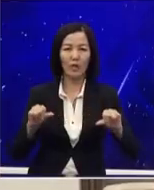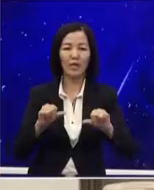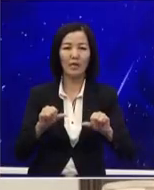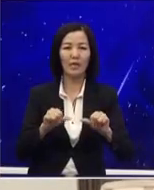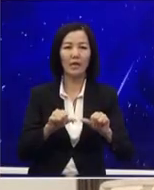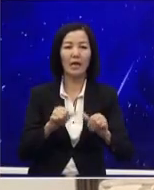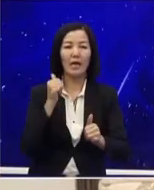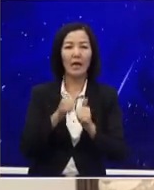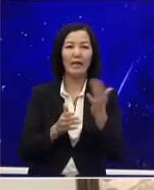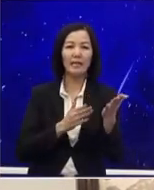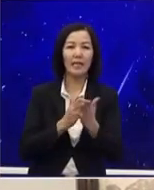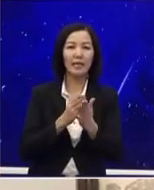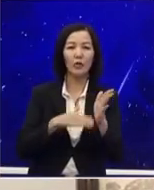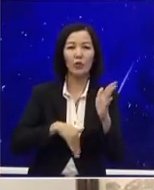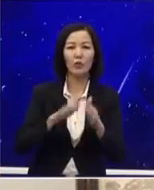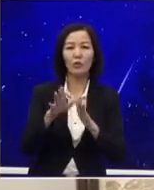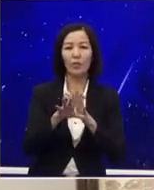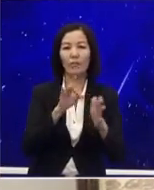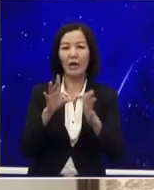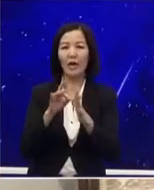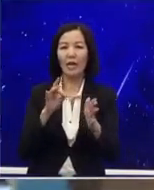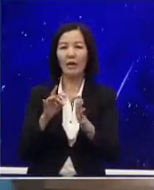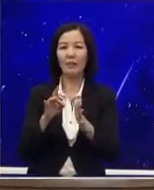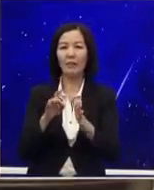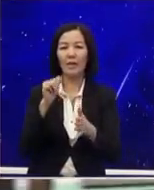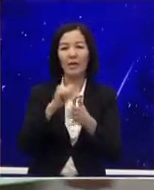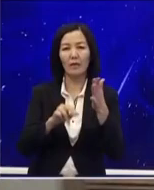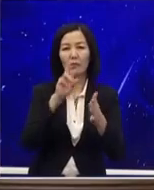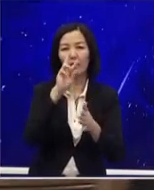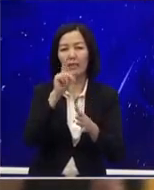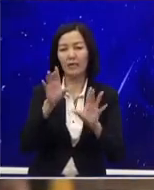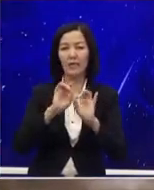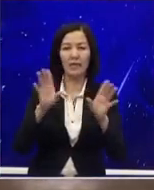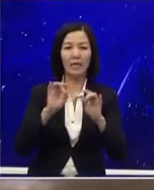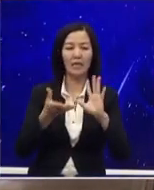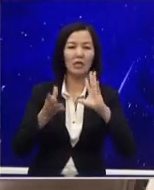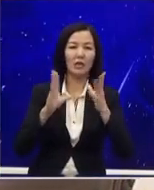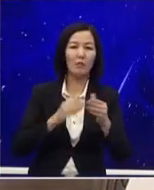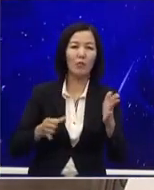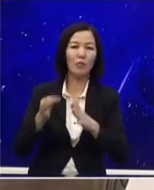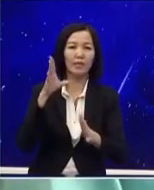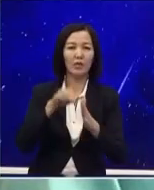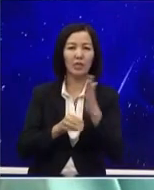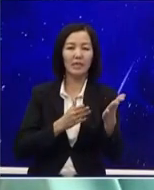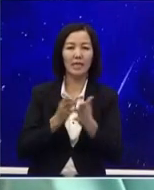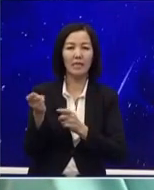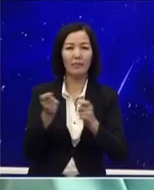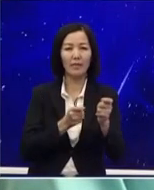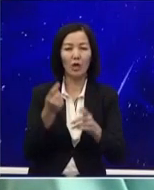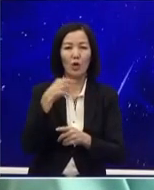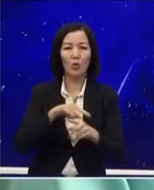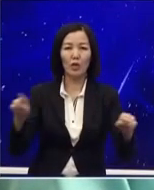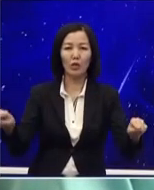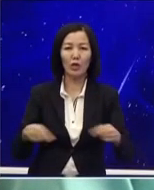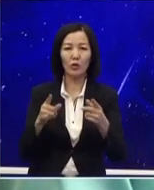етті. Әр саланың білгірлері бағалап, артықшылығын орын алған кемшіліктерді де айтты. Жалпы облыстық ішкі саясат басқармасы